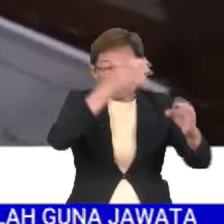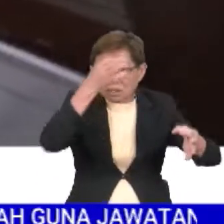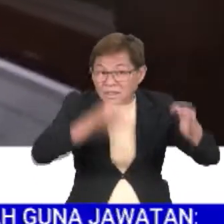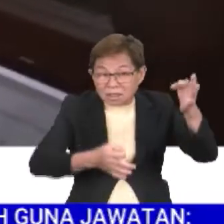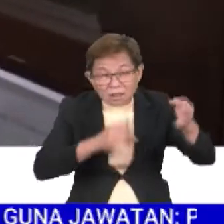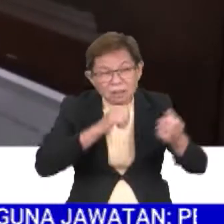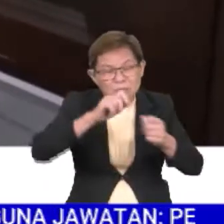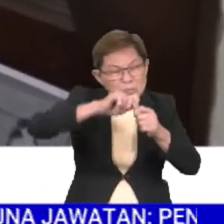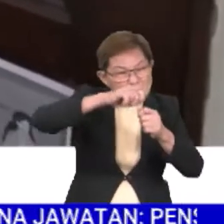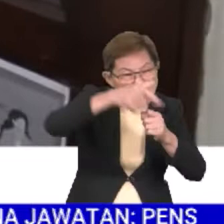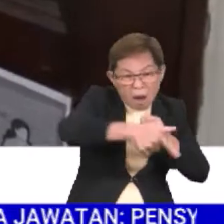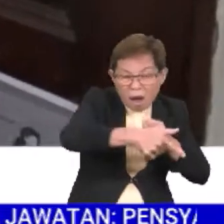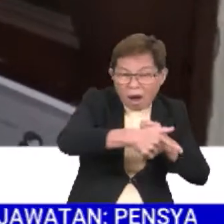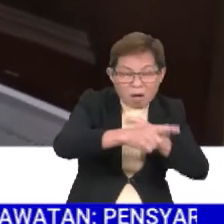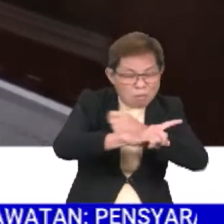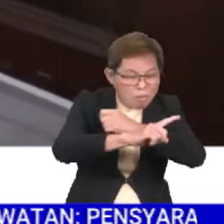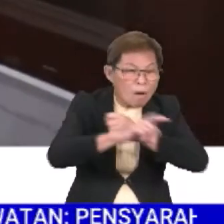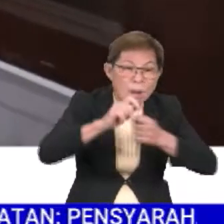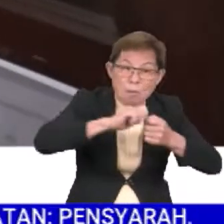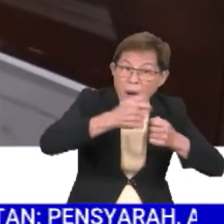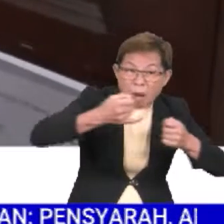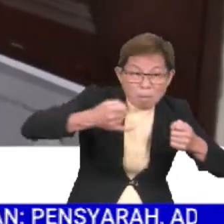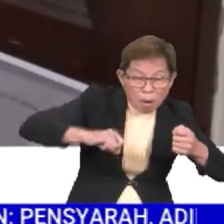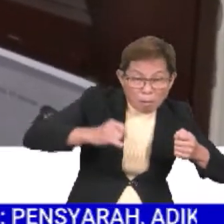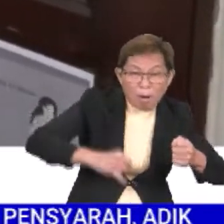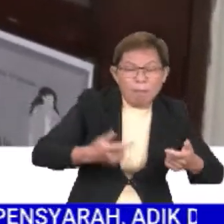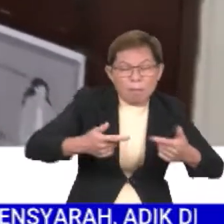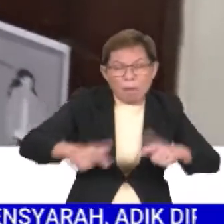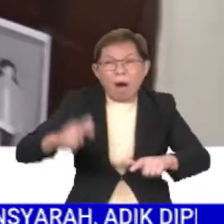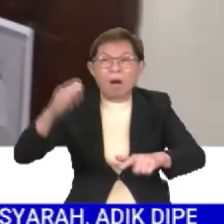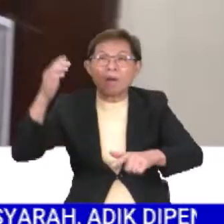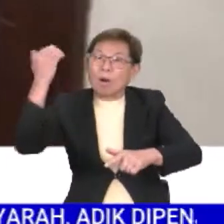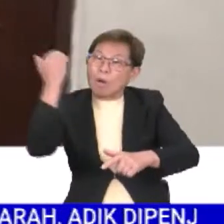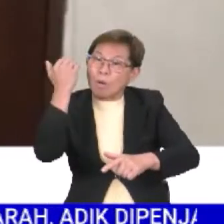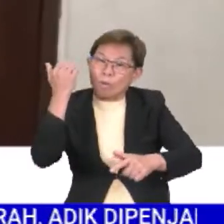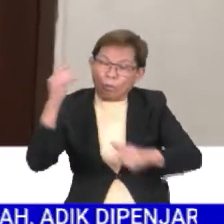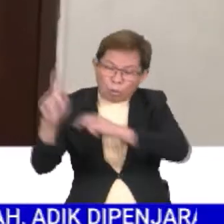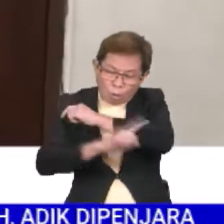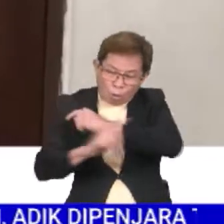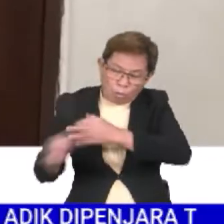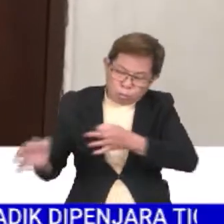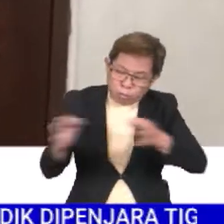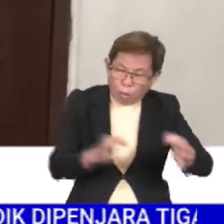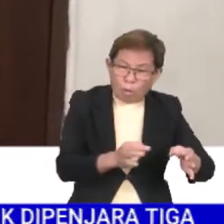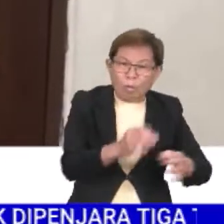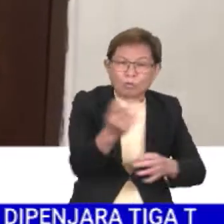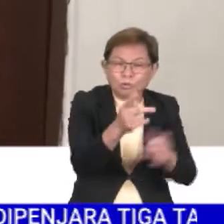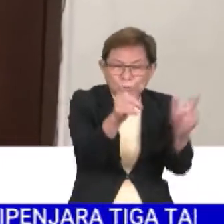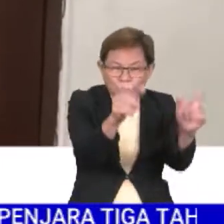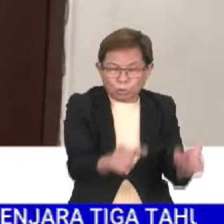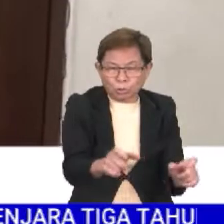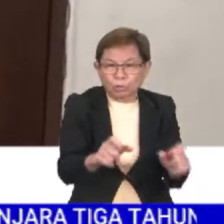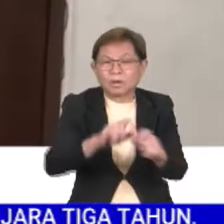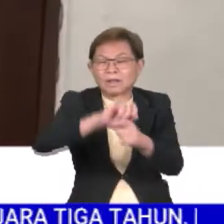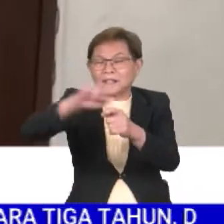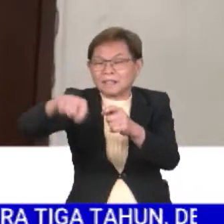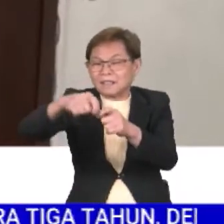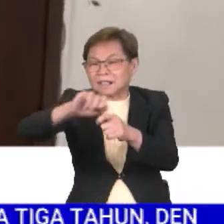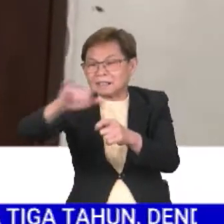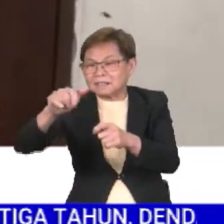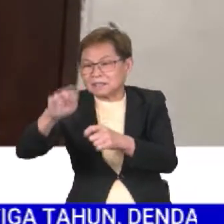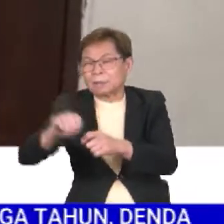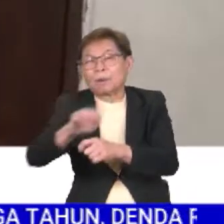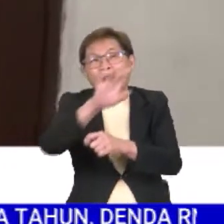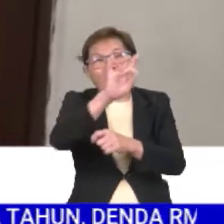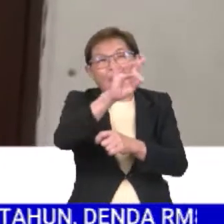gagal membayar denda mahkamah bagaimanapun membenarkan hukuman itu ditangguhkan dan tertutup masing-masing diikat jamin 8000